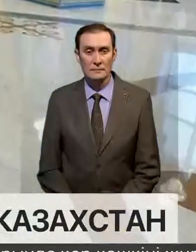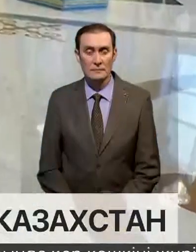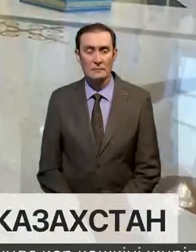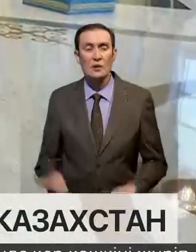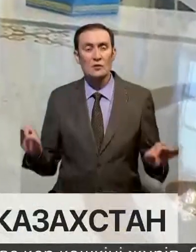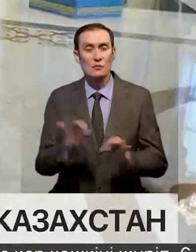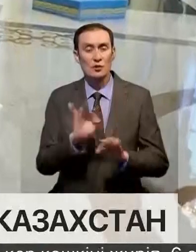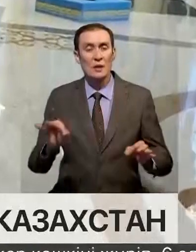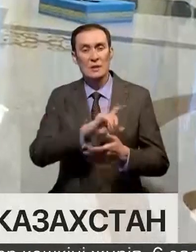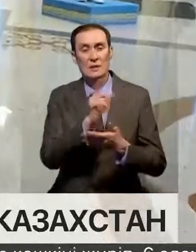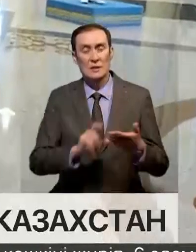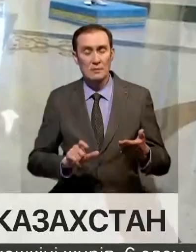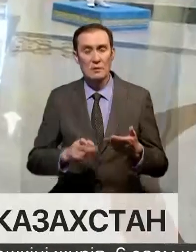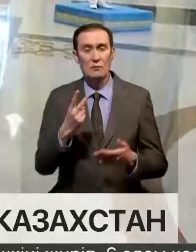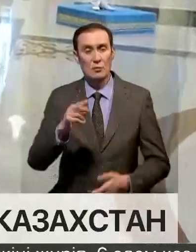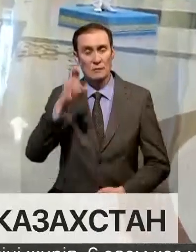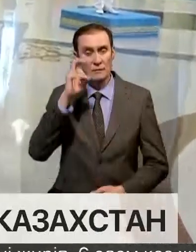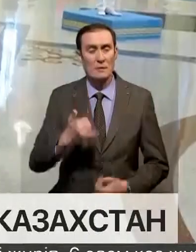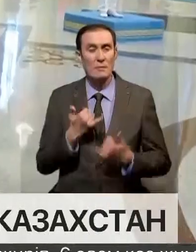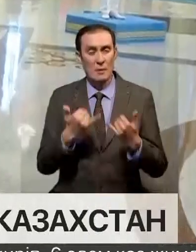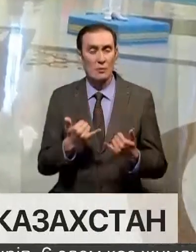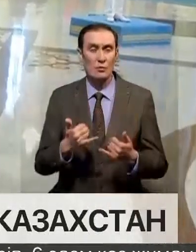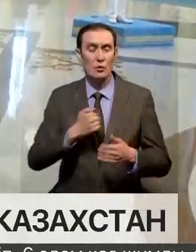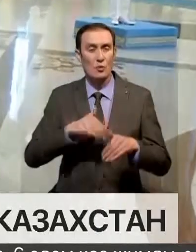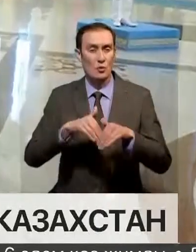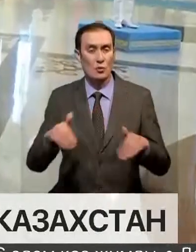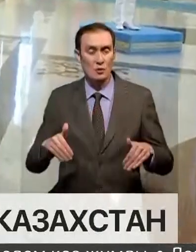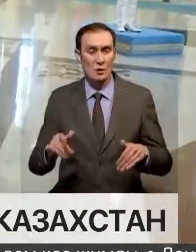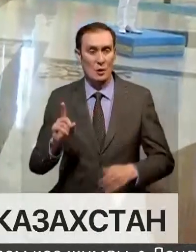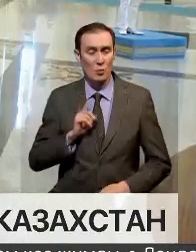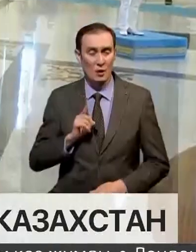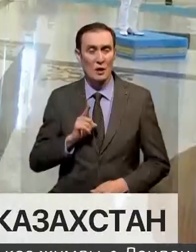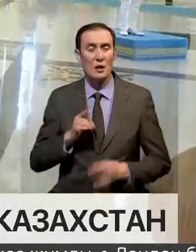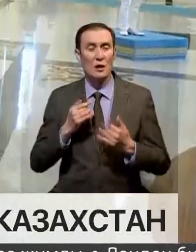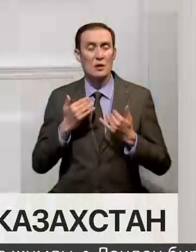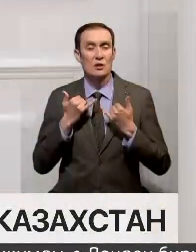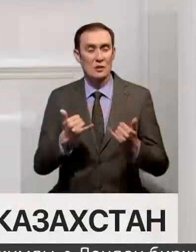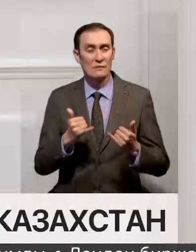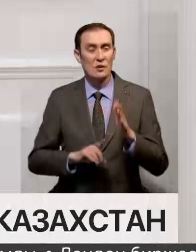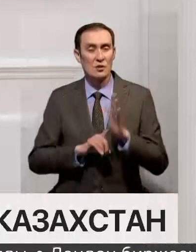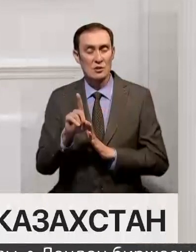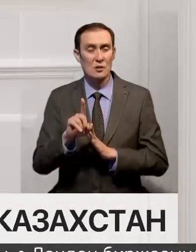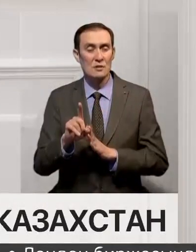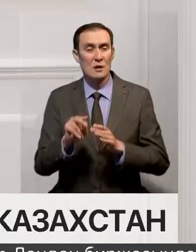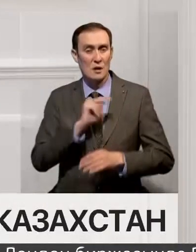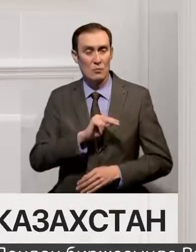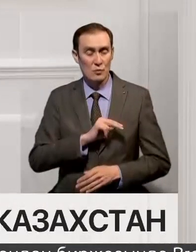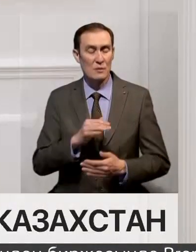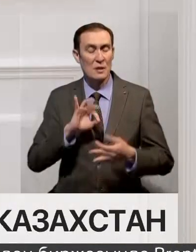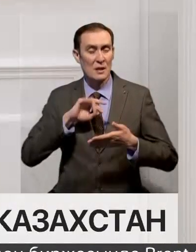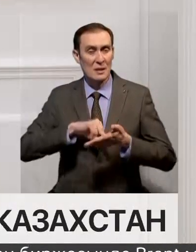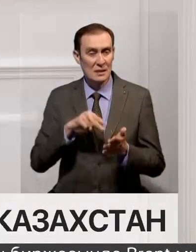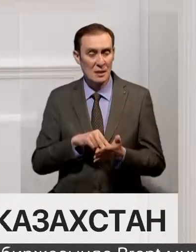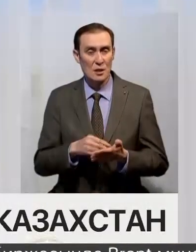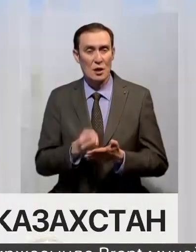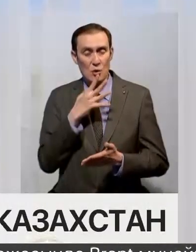Звучат гимны двух государств, поклон роте почетного караула, торжественная часть сменилась рабочей. Мы нацелены на очень серьезную